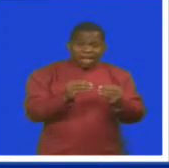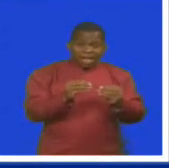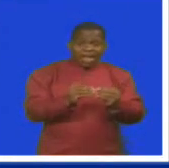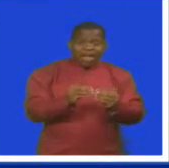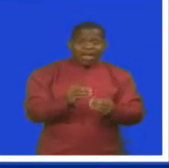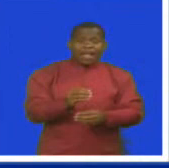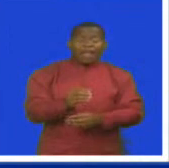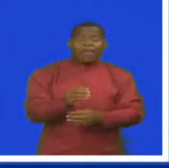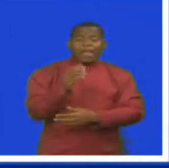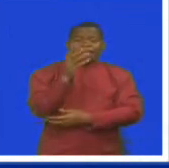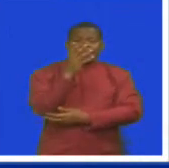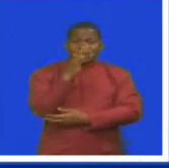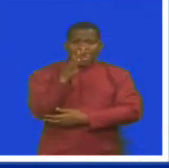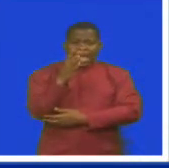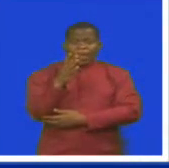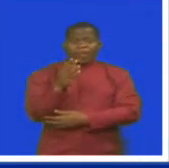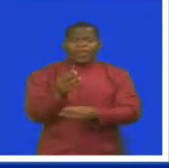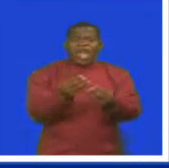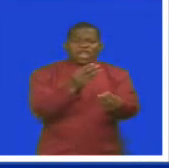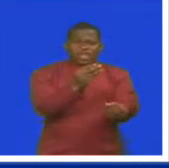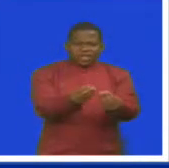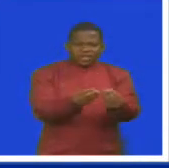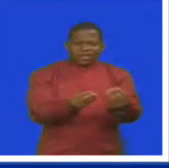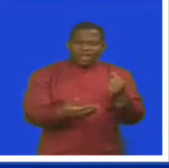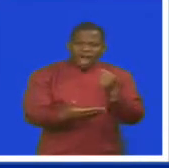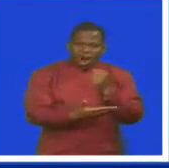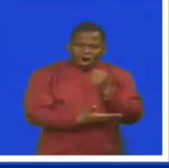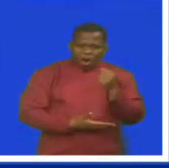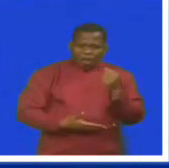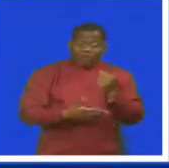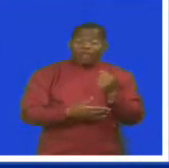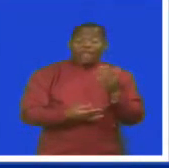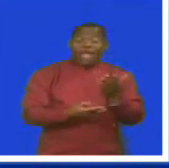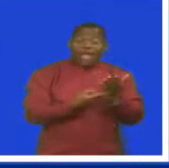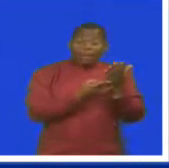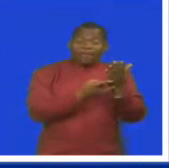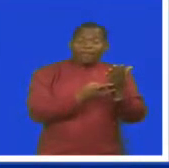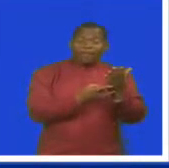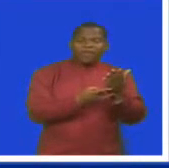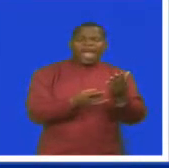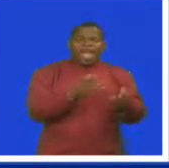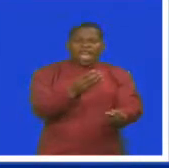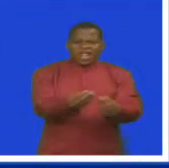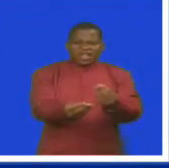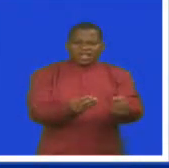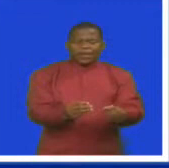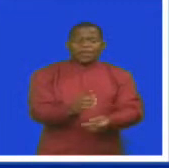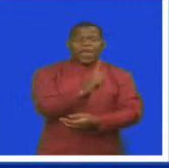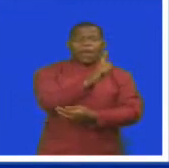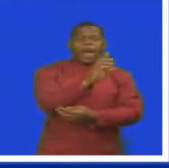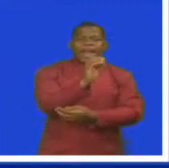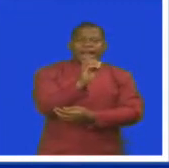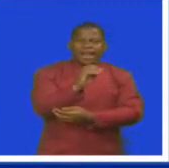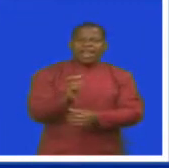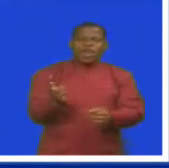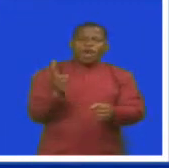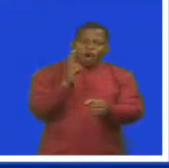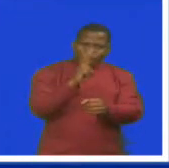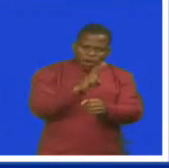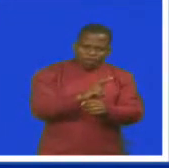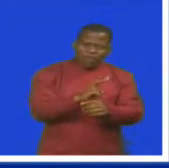at communities. Bantfwana labatawuzuza kulolu sito bangetulu kwelikhulu kanti lenhlangano ithi tawuchubeke kangekubambisa uhulumende